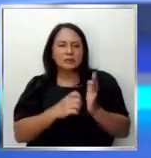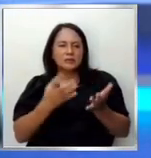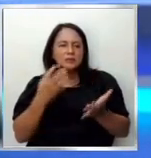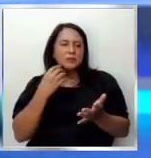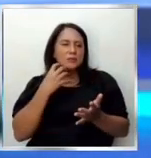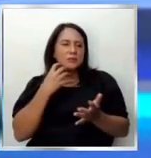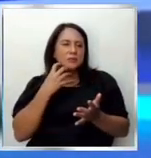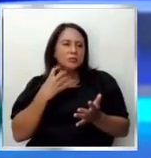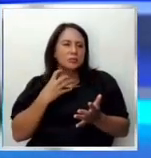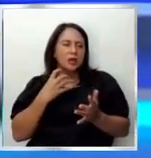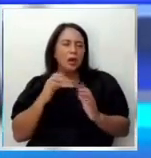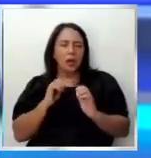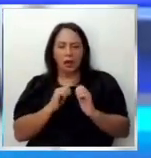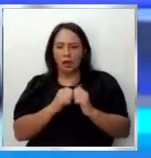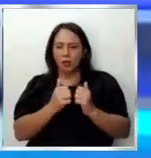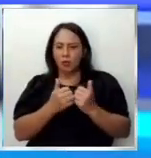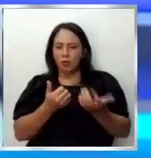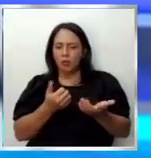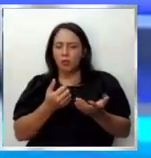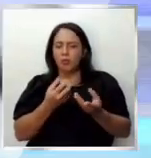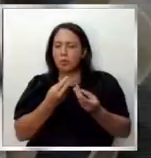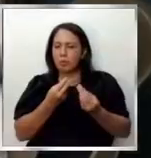kung paano ang gamutan ito.